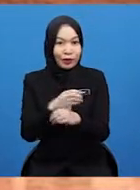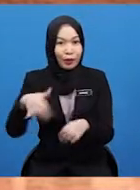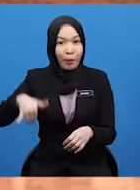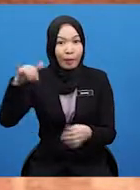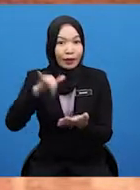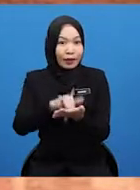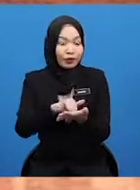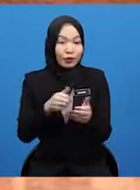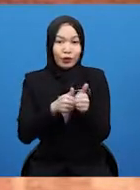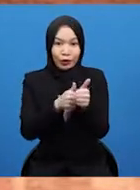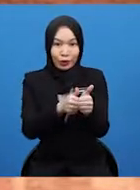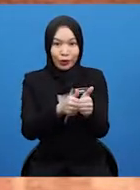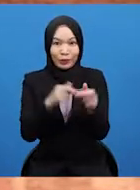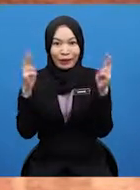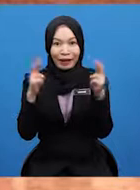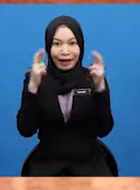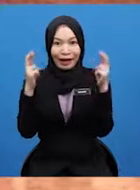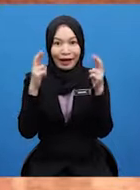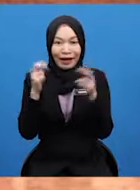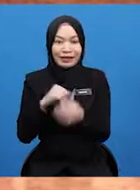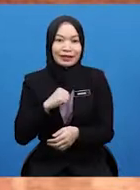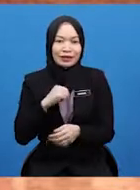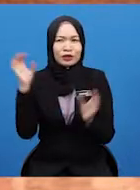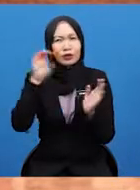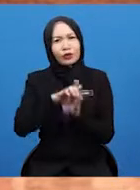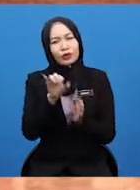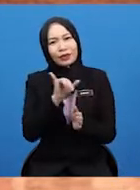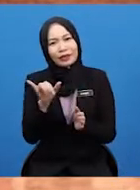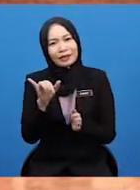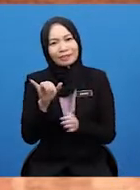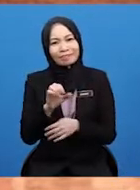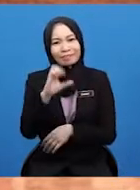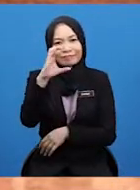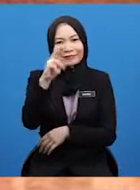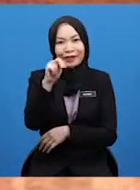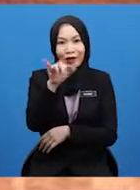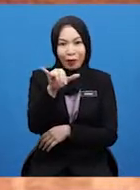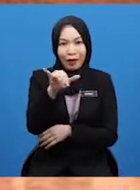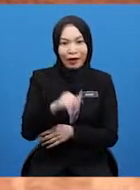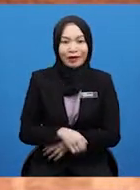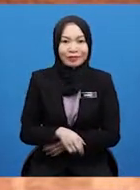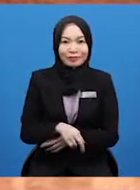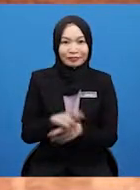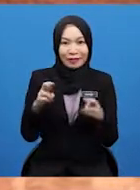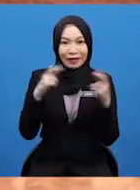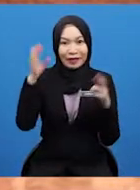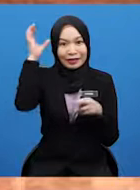tertentu. Seperti Tahun Baru Cina, Hari Raya Aidilfitri dan